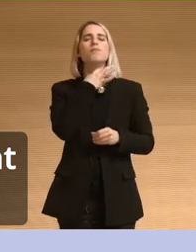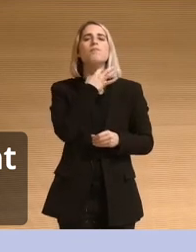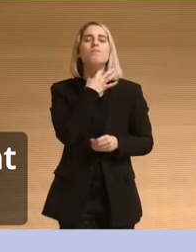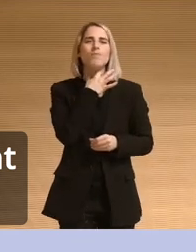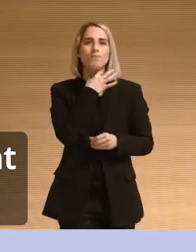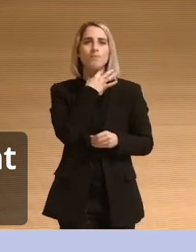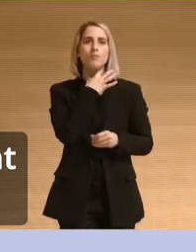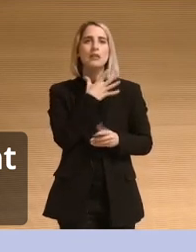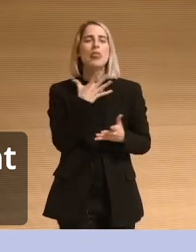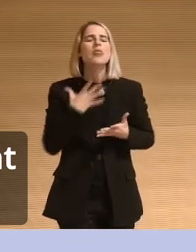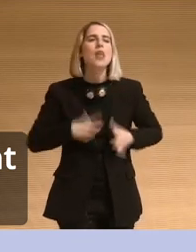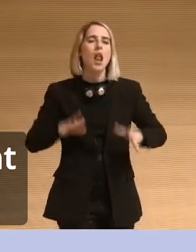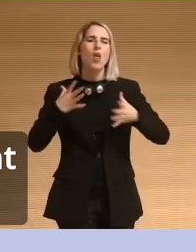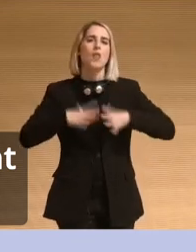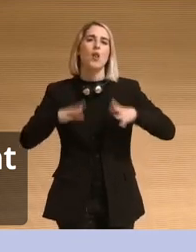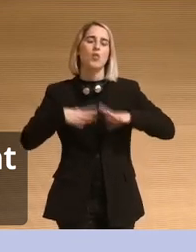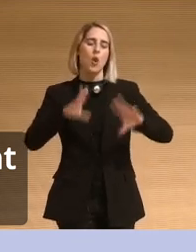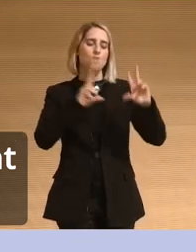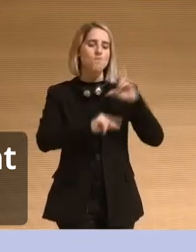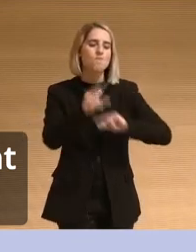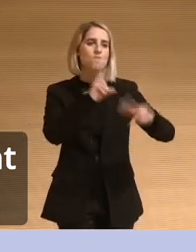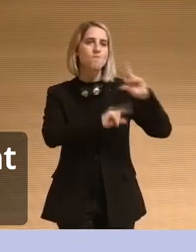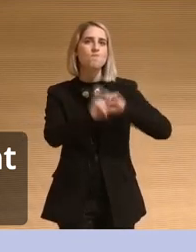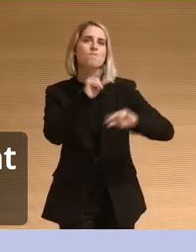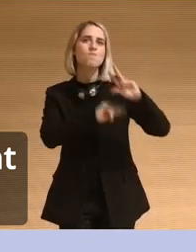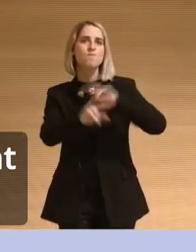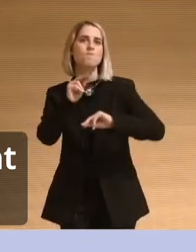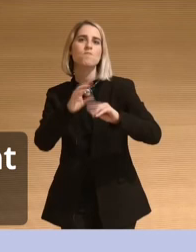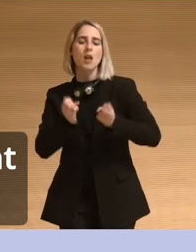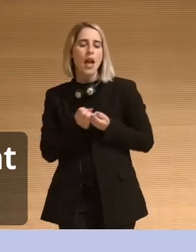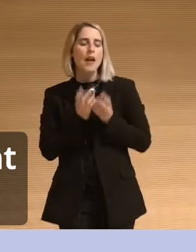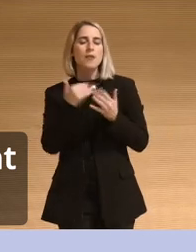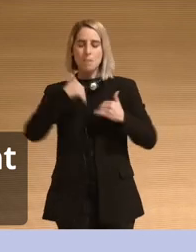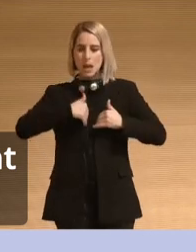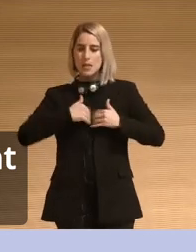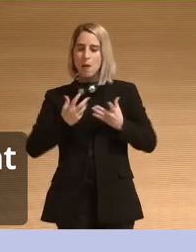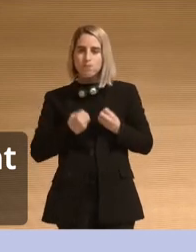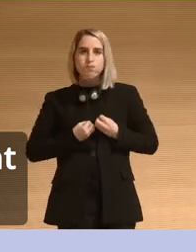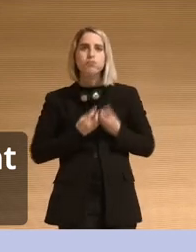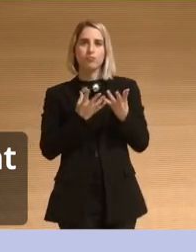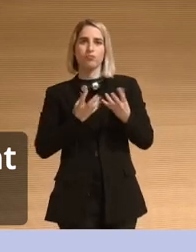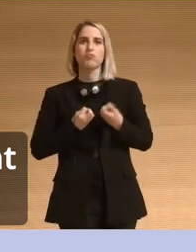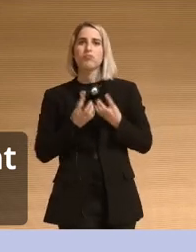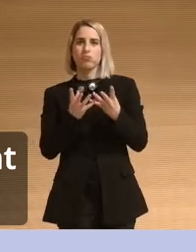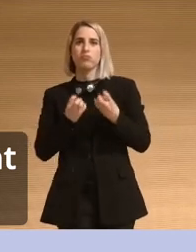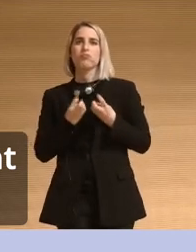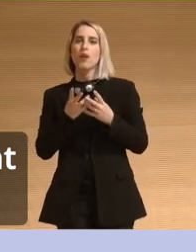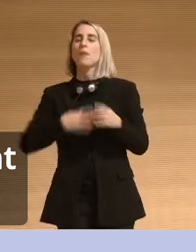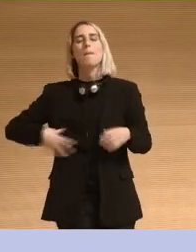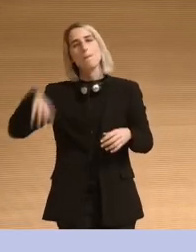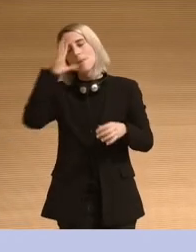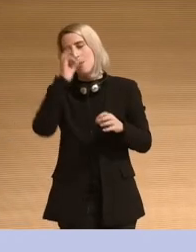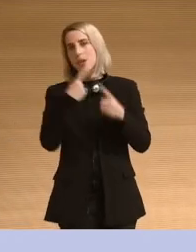ιδιαίτερη, να μιλήσουν και να εκφράσουν περισσότερο αυτό το οποίο έχουν μέσα τους, είναι πραγματικά